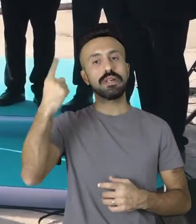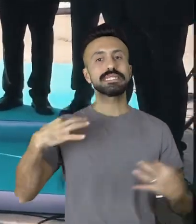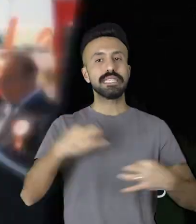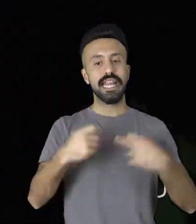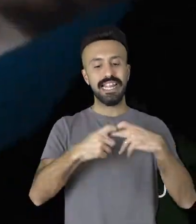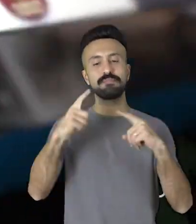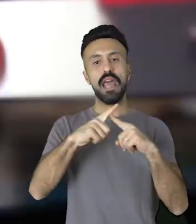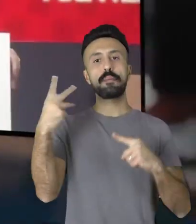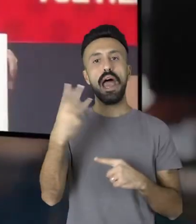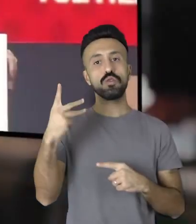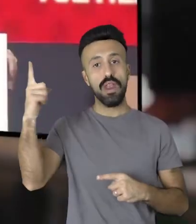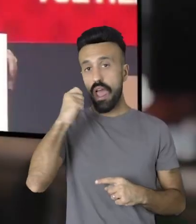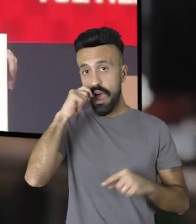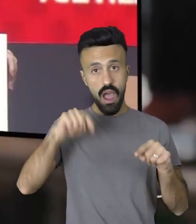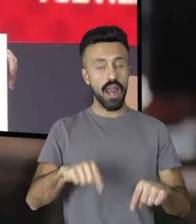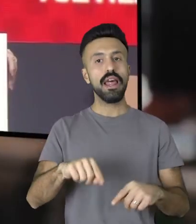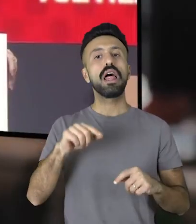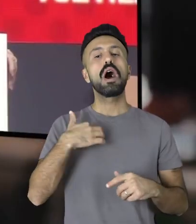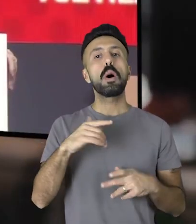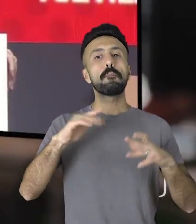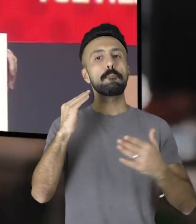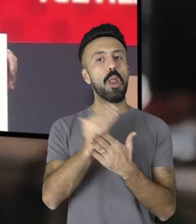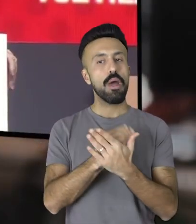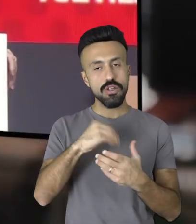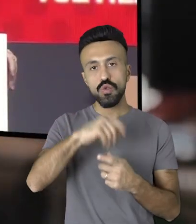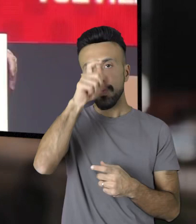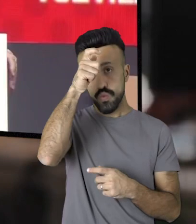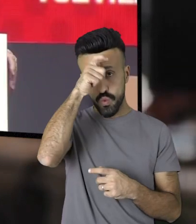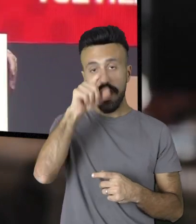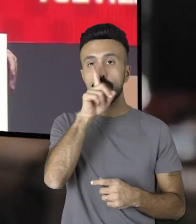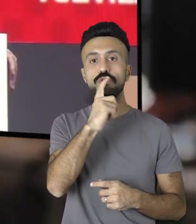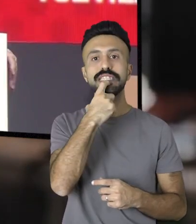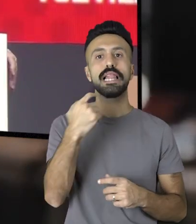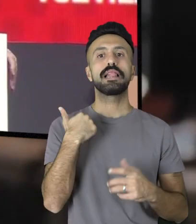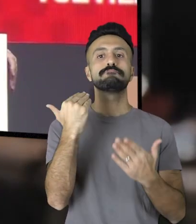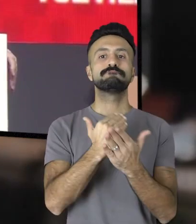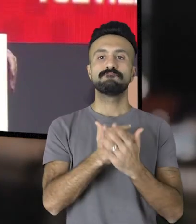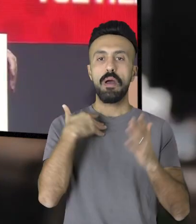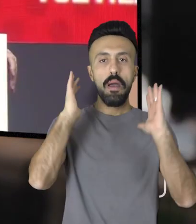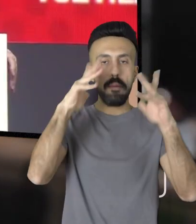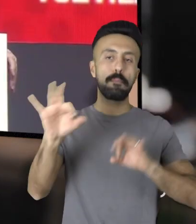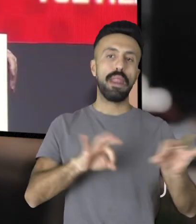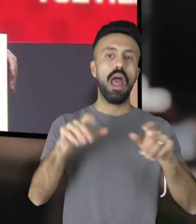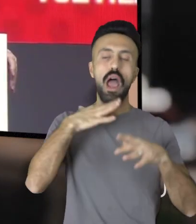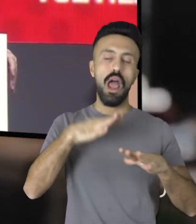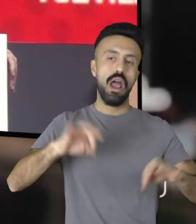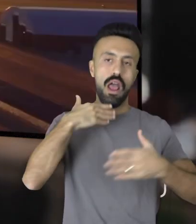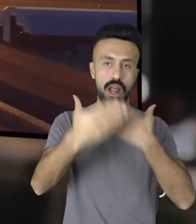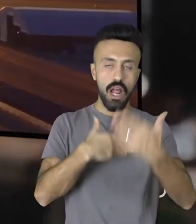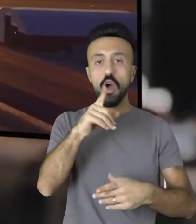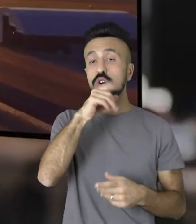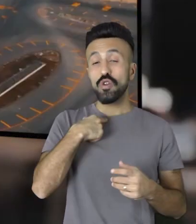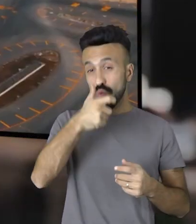etti. Cumhurbaşkanımız Sayın Recep Tayyip Erdoğan, Ankara'da düzenlenen programda Türkiye Yüzyılı vizyonunu açıkladı. Türkiye Yüzyılı